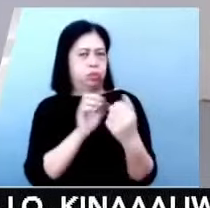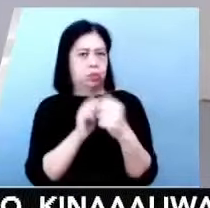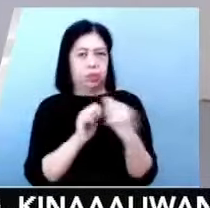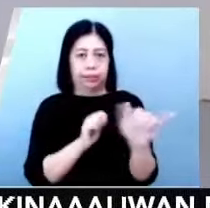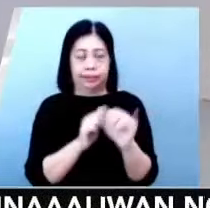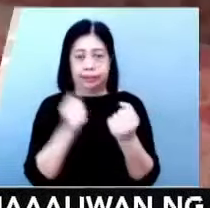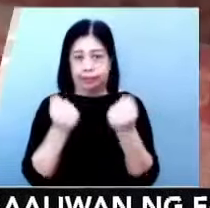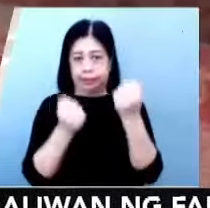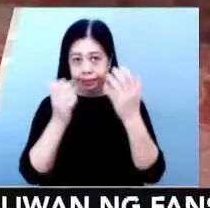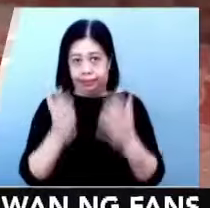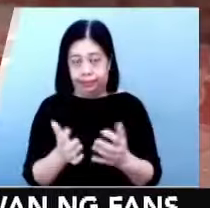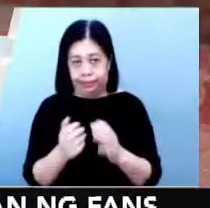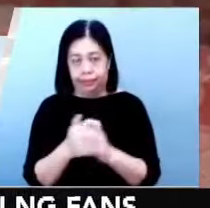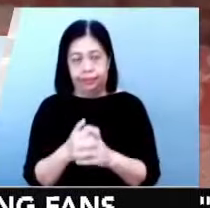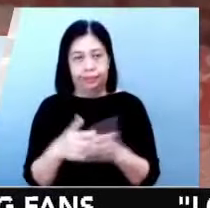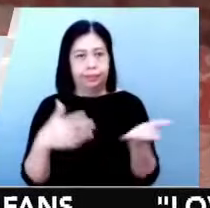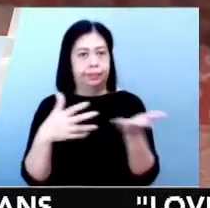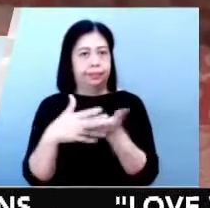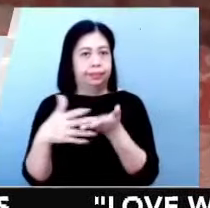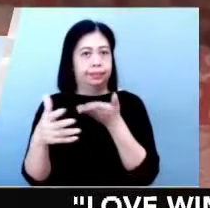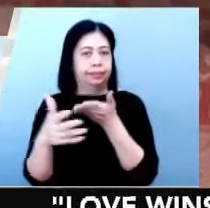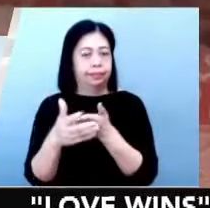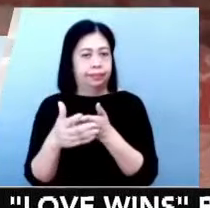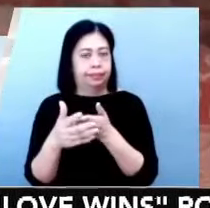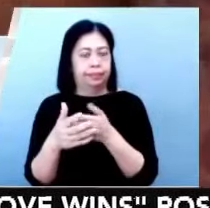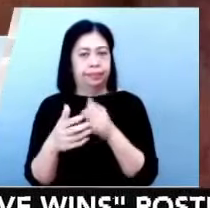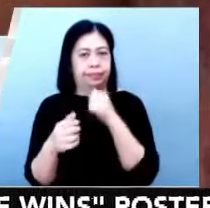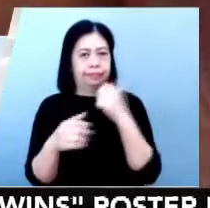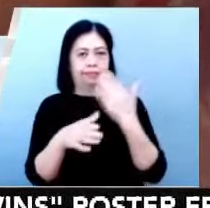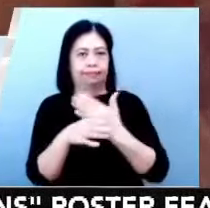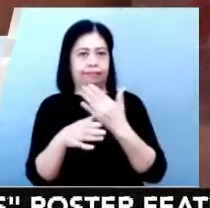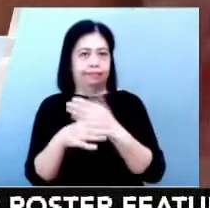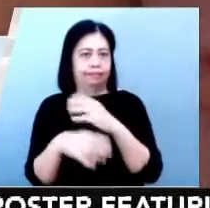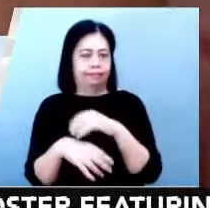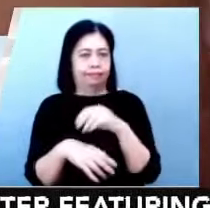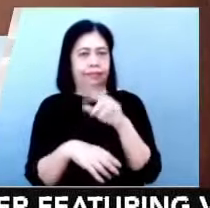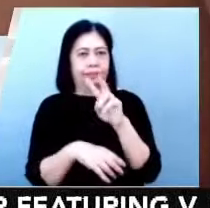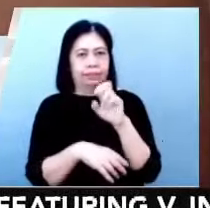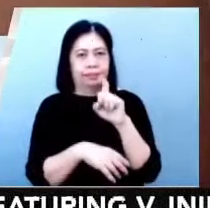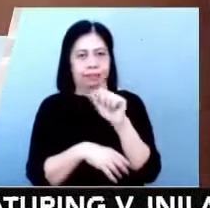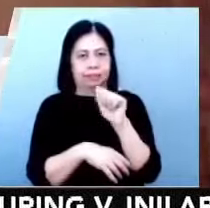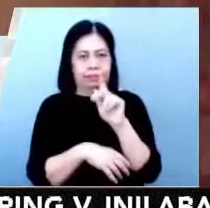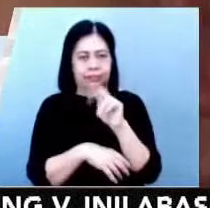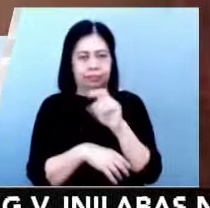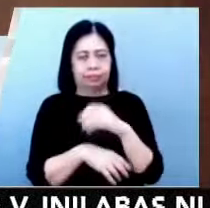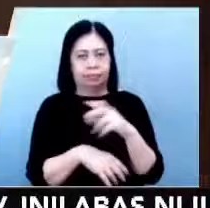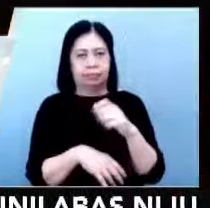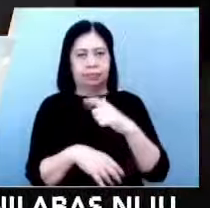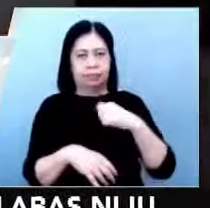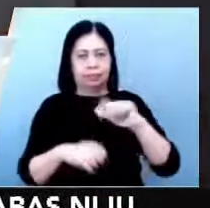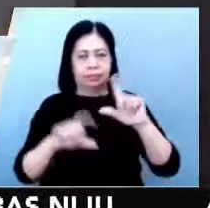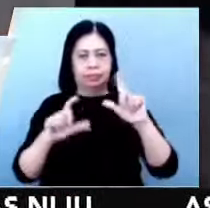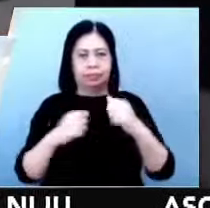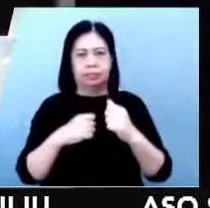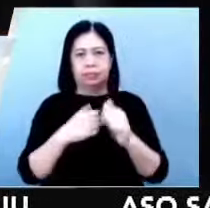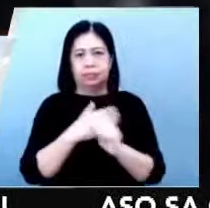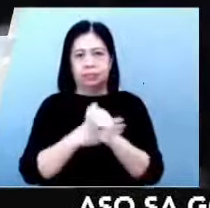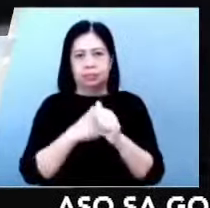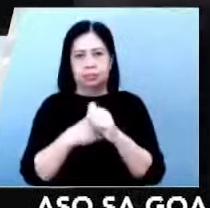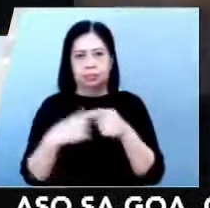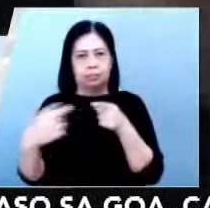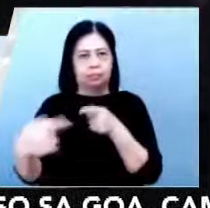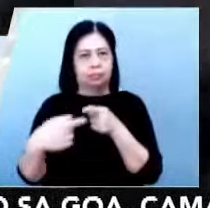motorista. Nagsampa ng reklamong unjust vexation at light threat ang driver na nakaalita ng lalaki noong January